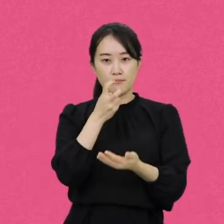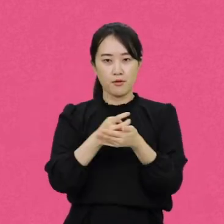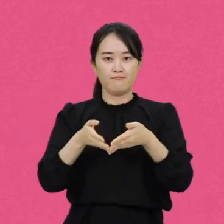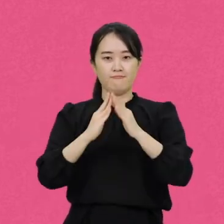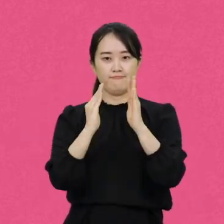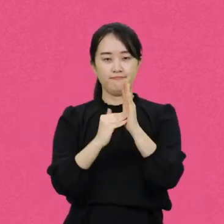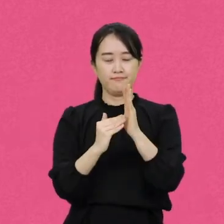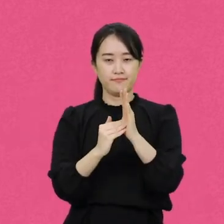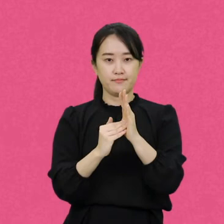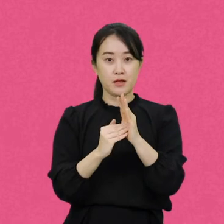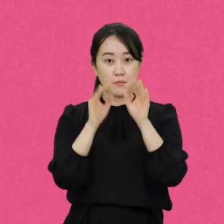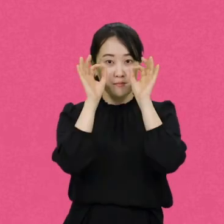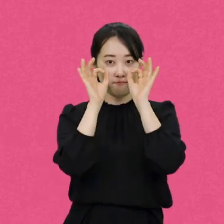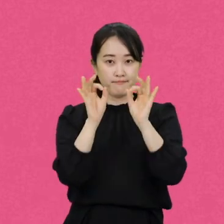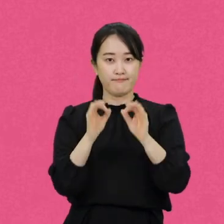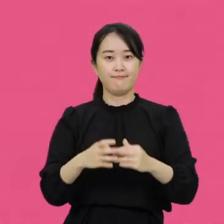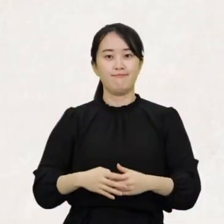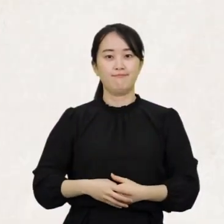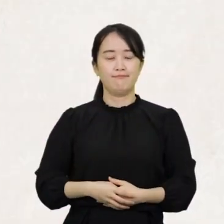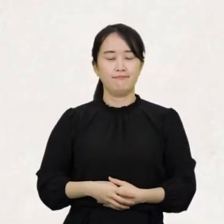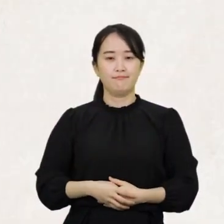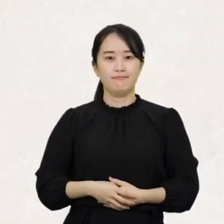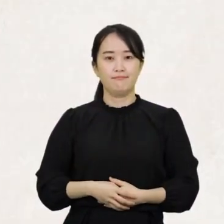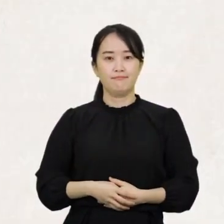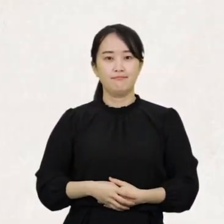만들었는데요. 한번 살펴볼까요?